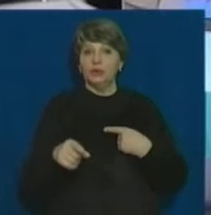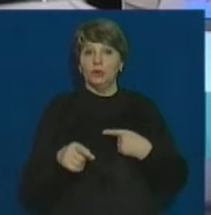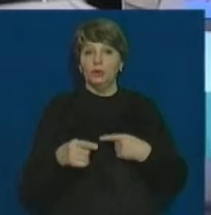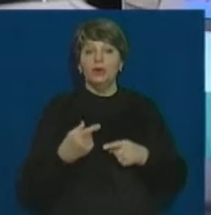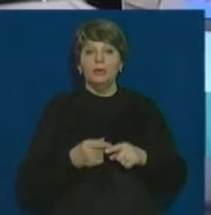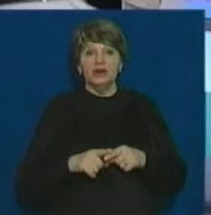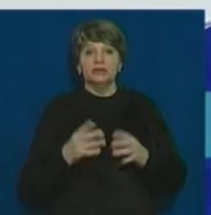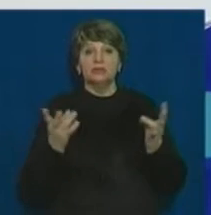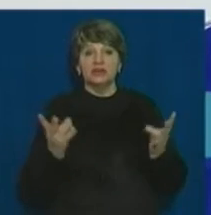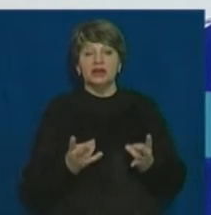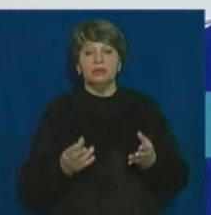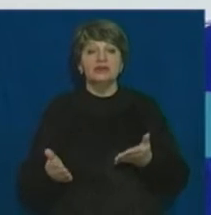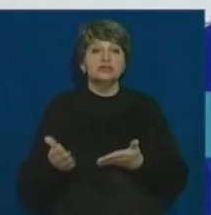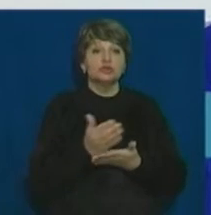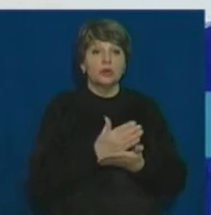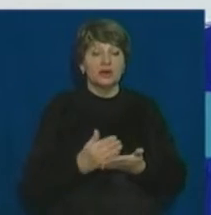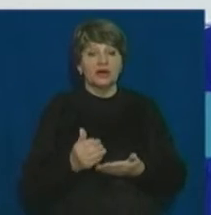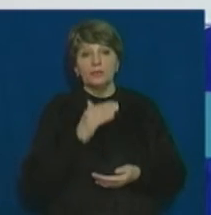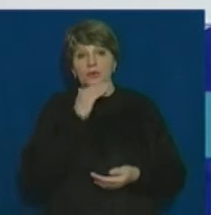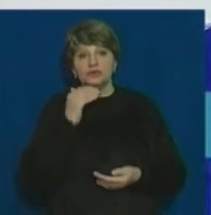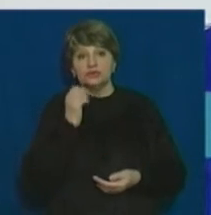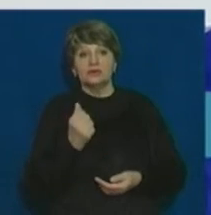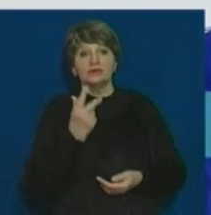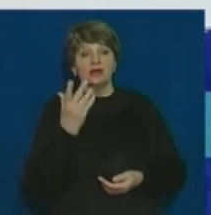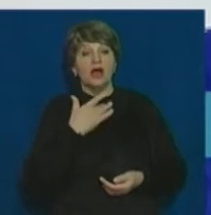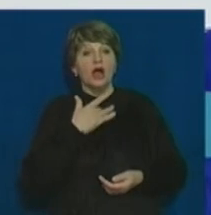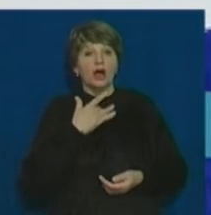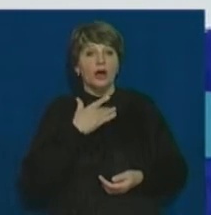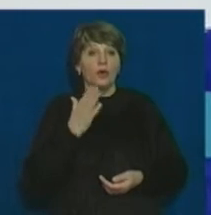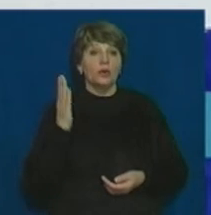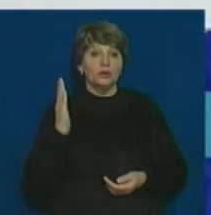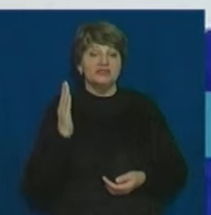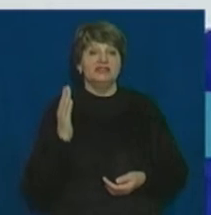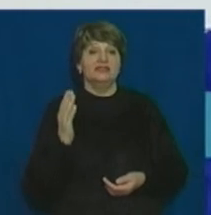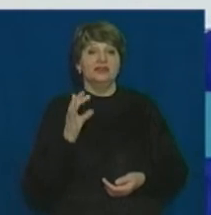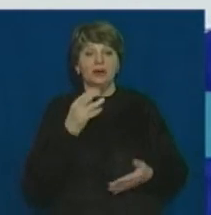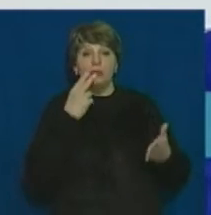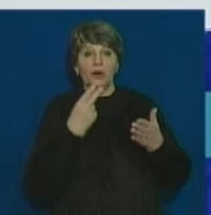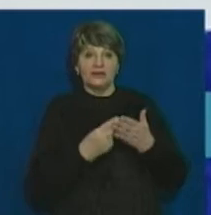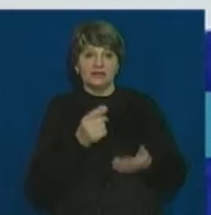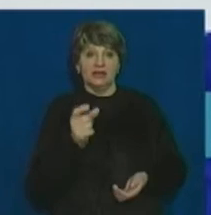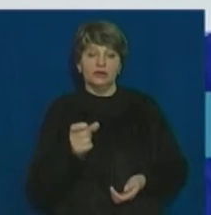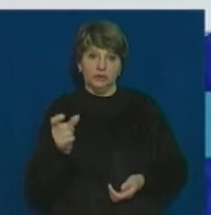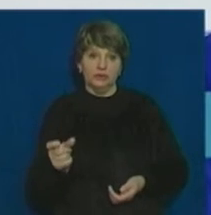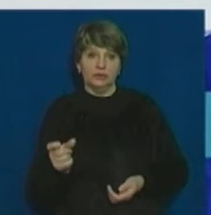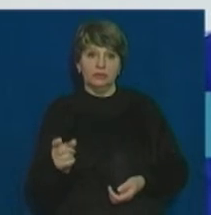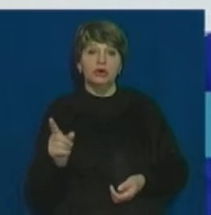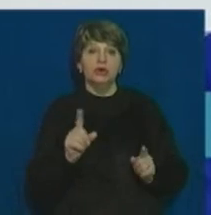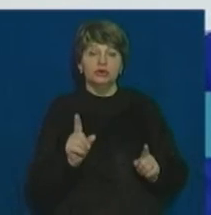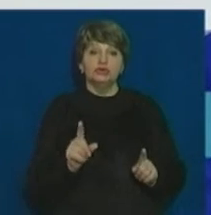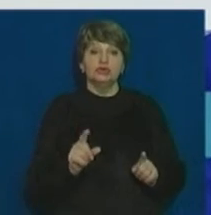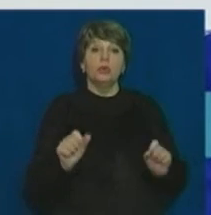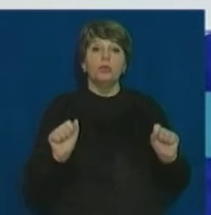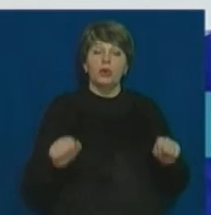зібрати якомога більшу кількість голосів – це наше завдання Інституту Республіка. І, в принципі, показати людям, що